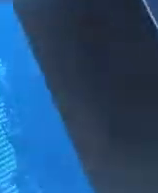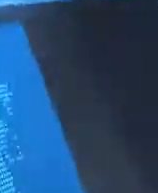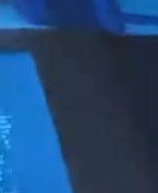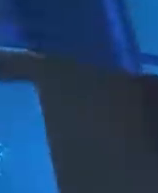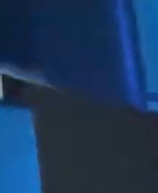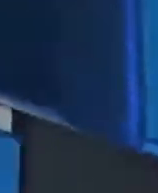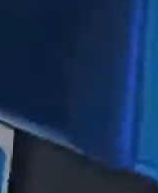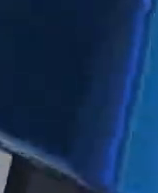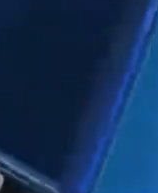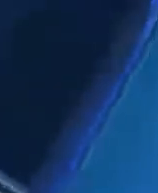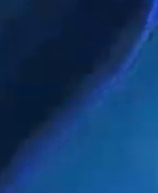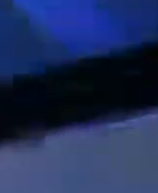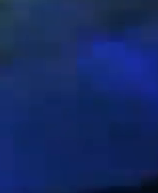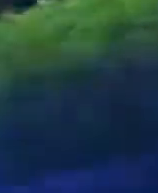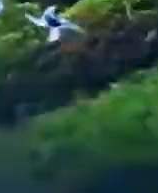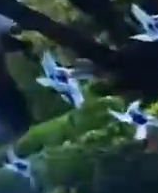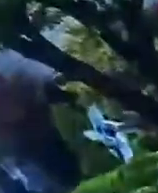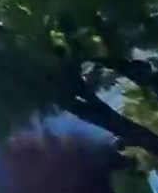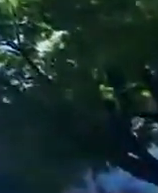오오오